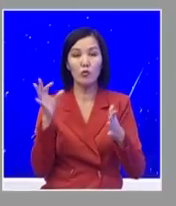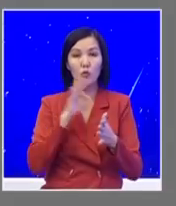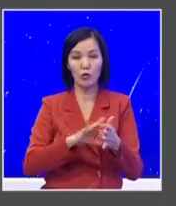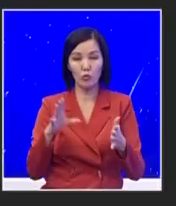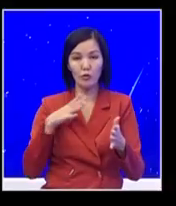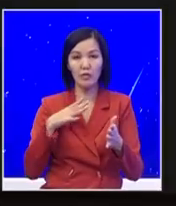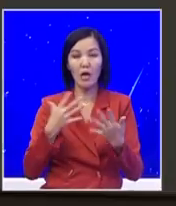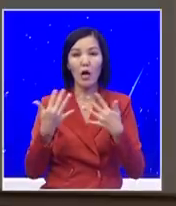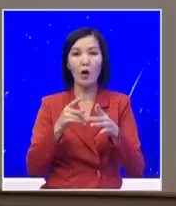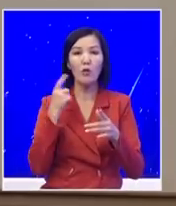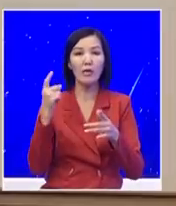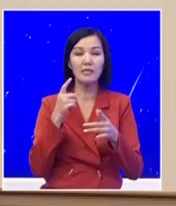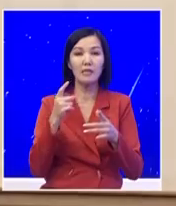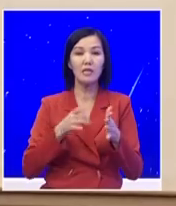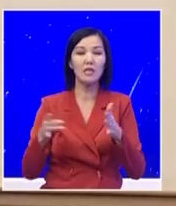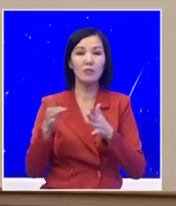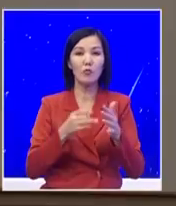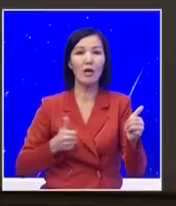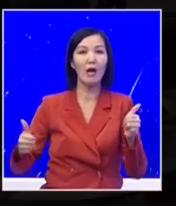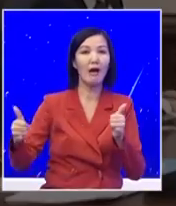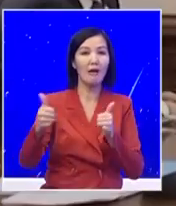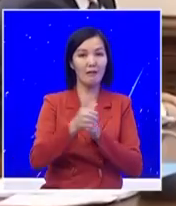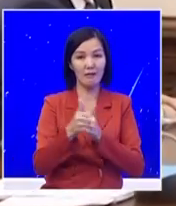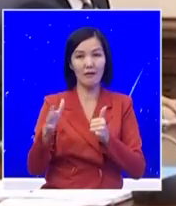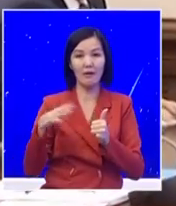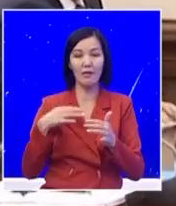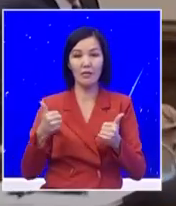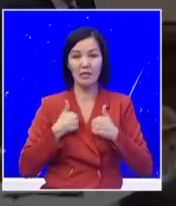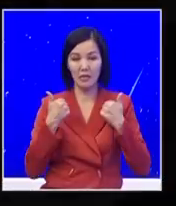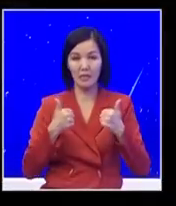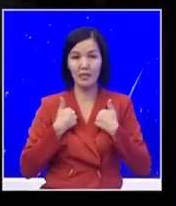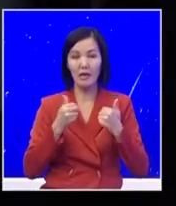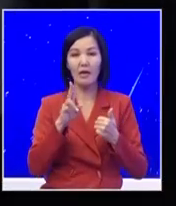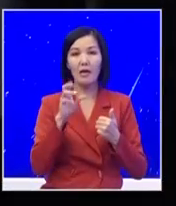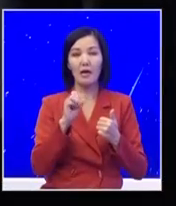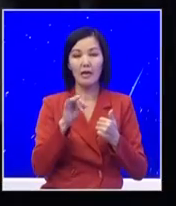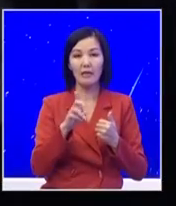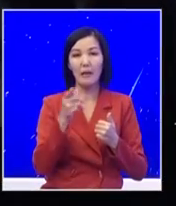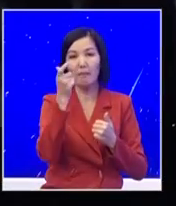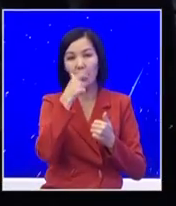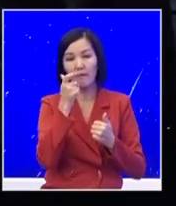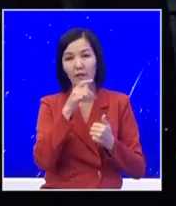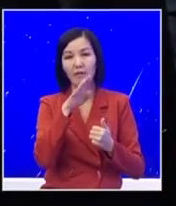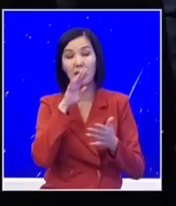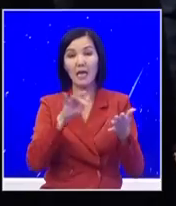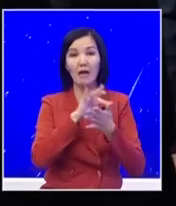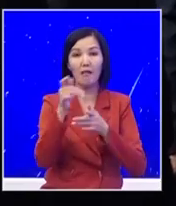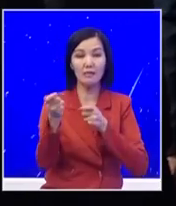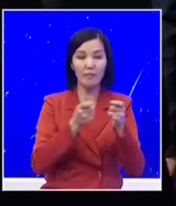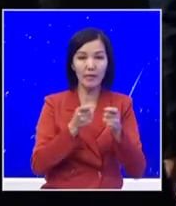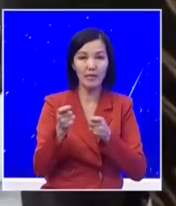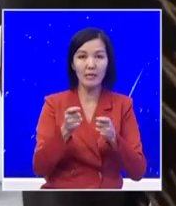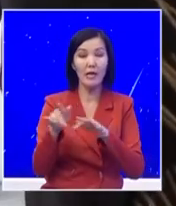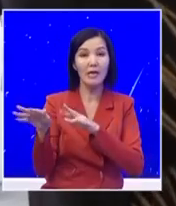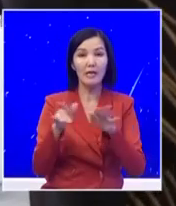қосты. Ауыл шаруашылығын республикада алғашқы орынға көтерді. Қаратал Панфилов ауданын Текелі қаласын басқарды.